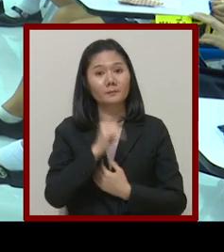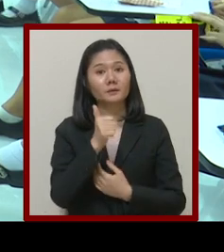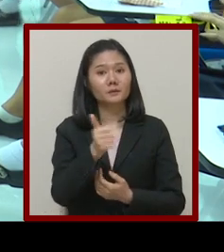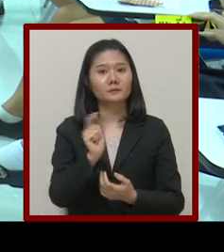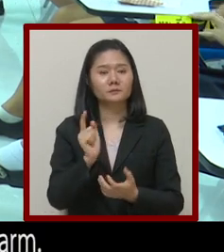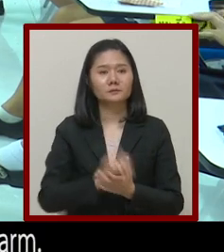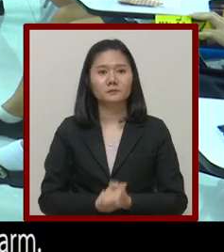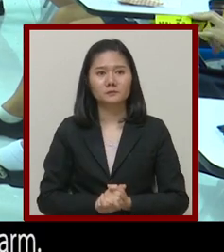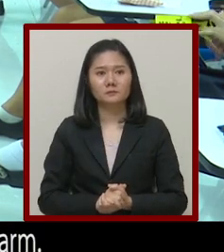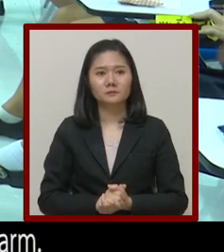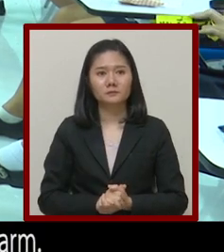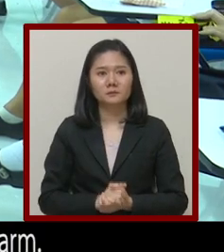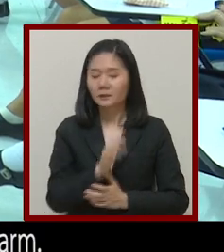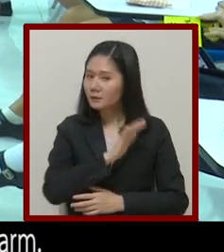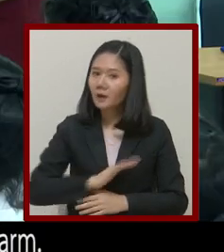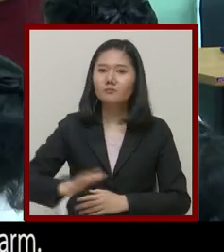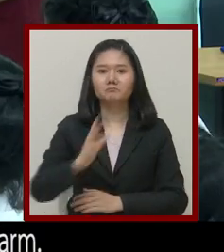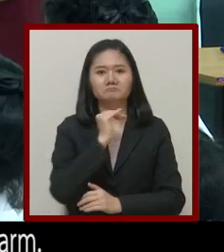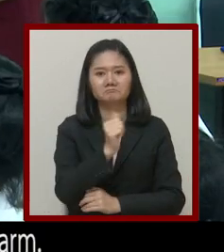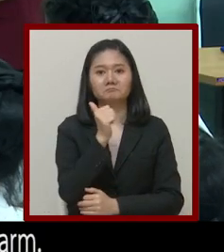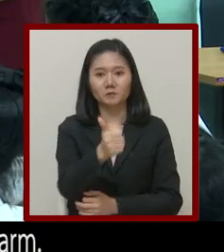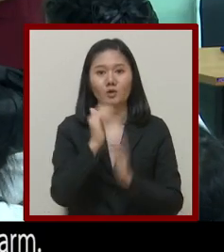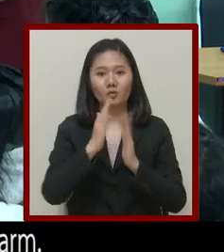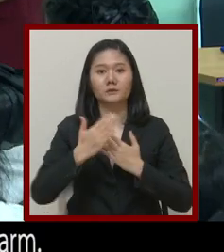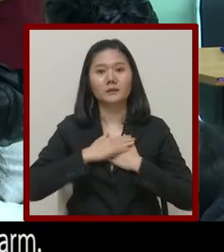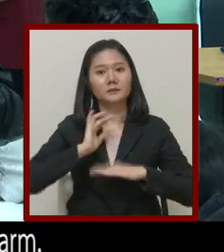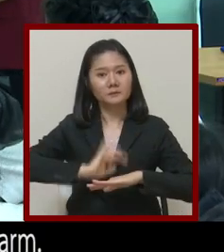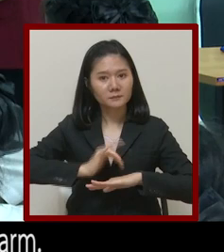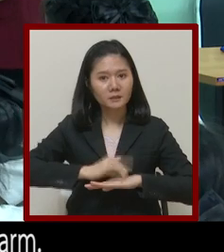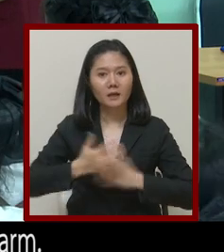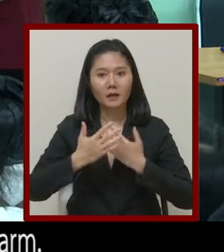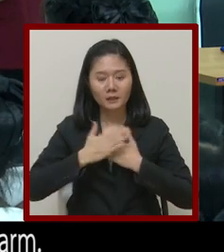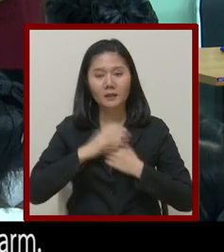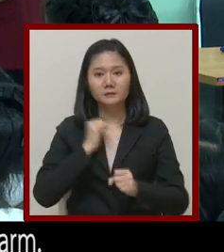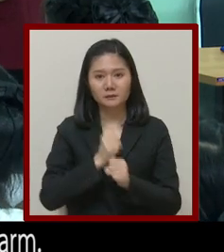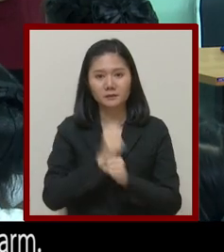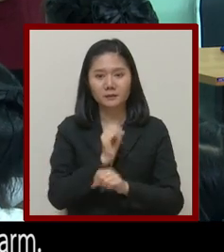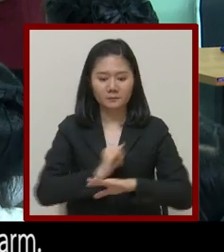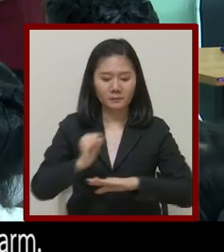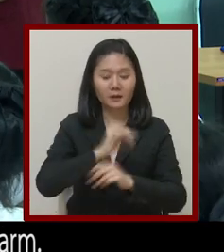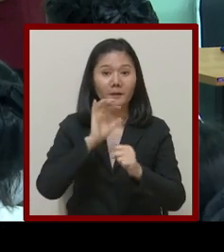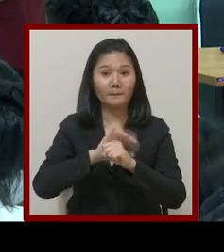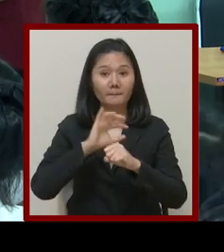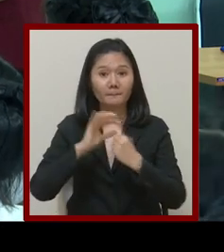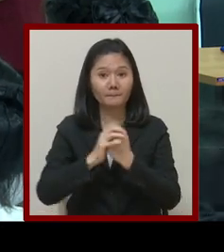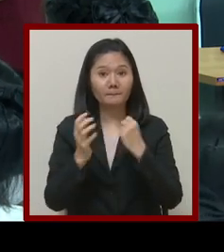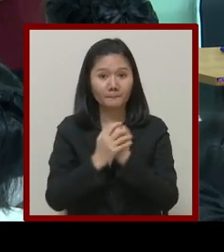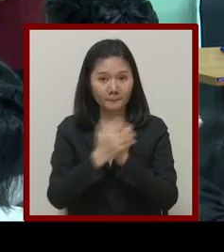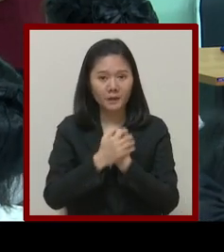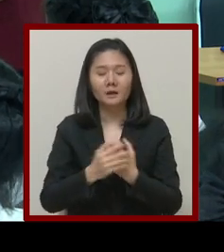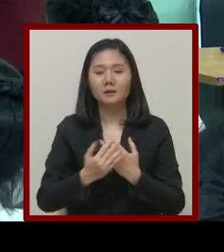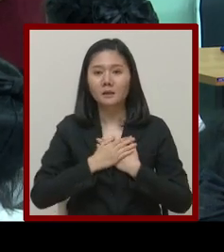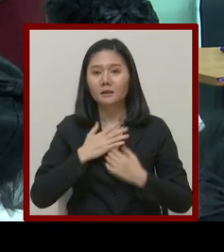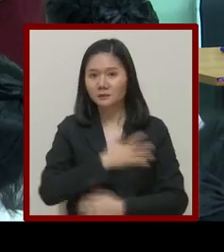งนี้ได ้ก็ไปได้หมดครับสำหรับคนที่รักธรรมชาติรักที่จะทำไร่ผักออร์แกนิก แล้วก็รักสุขภา